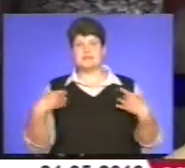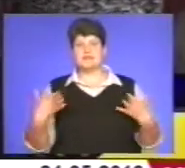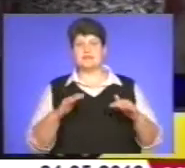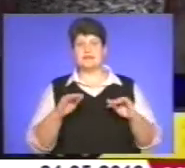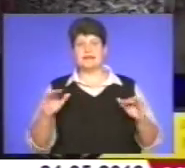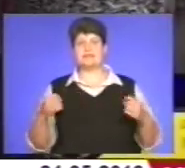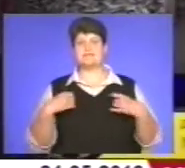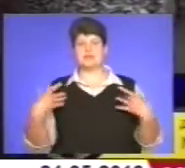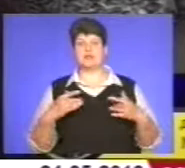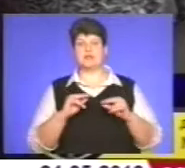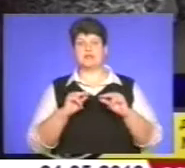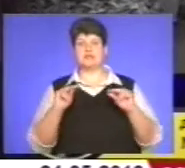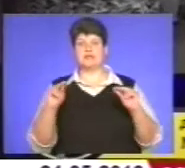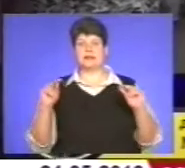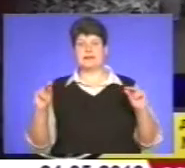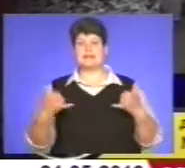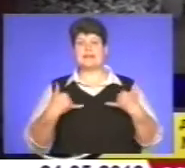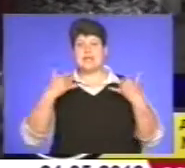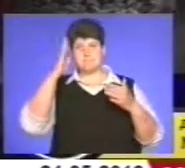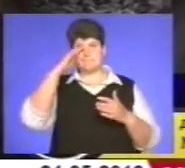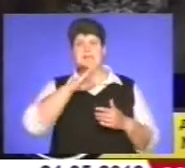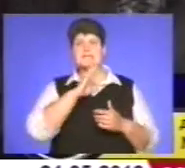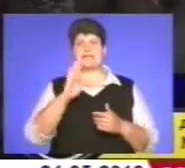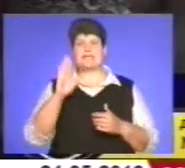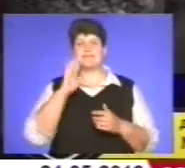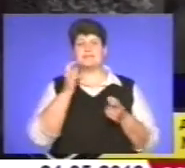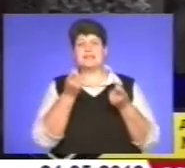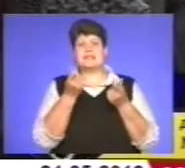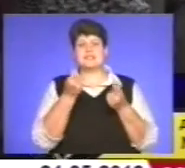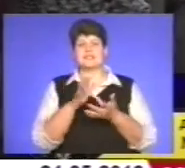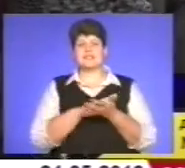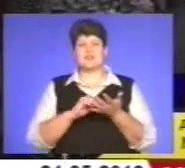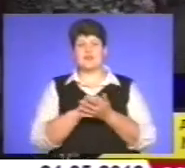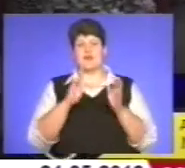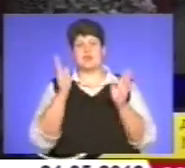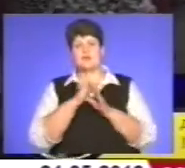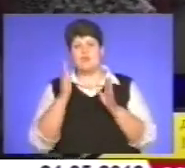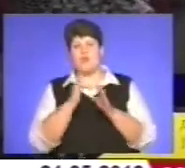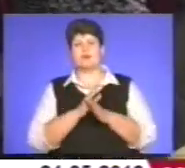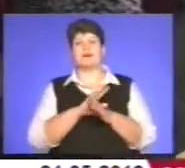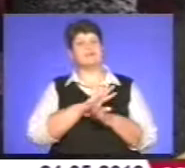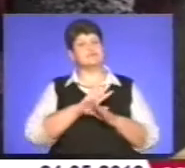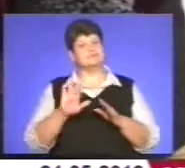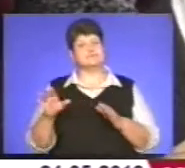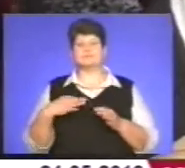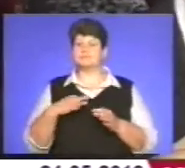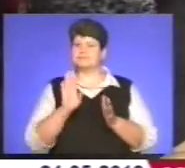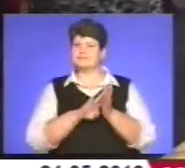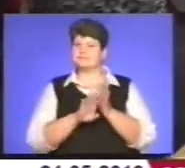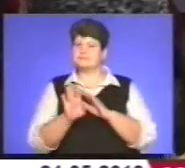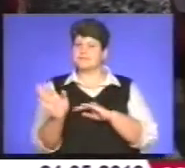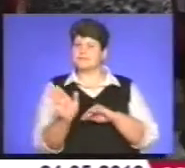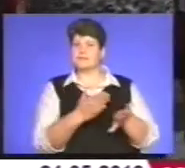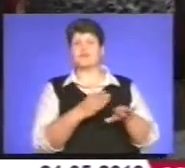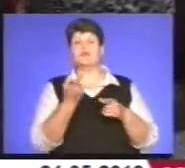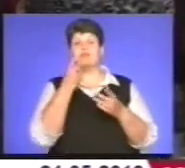для вчителів і для батьків. Трішечки зіпсувала погода, але тим не менше, як ви бачите,